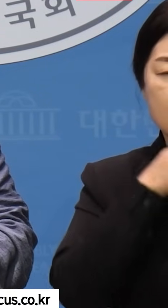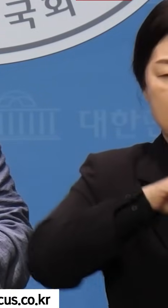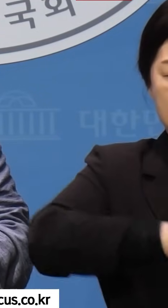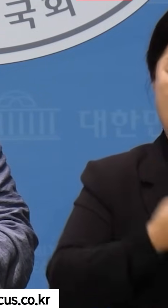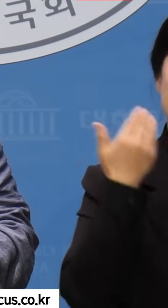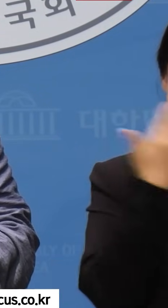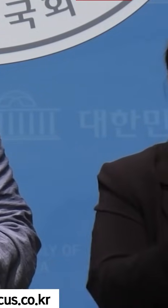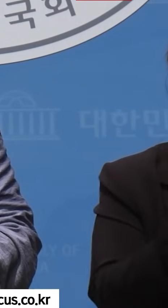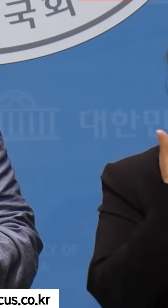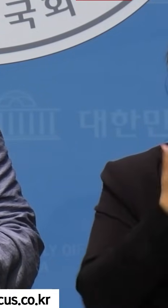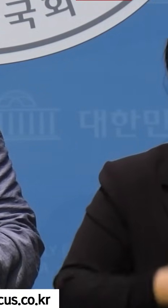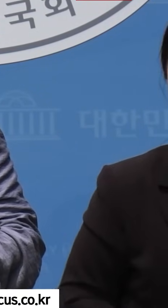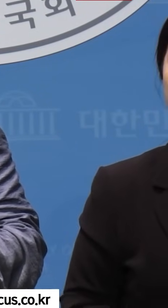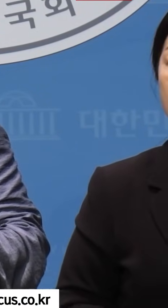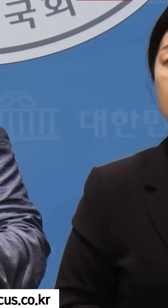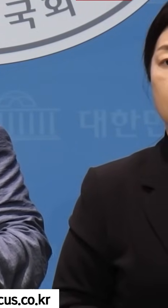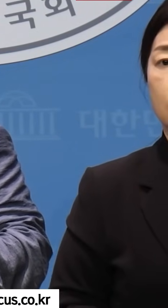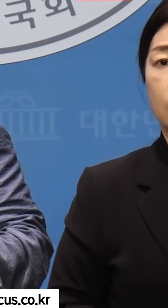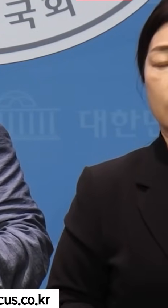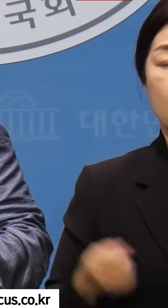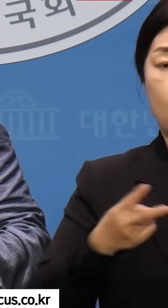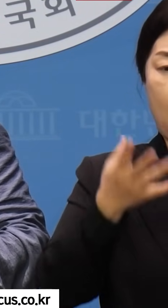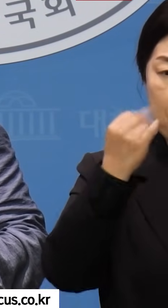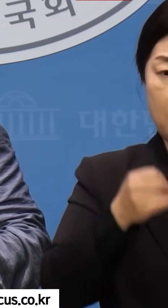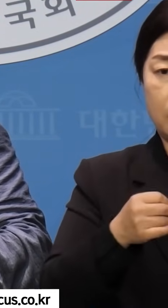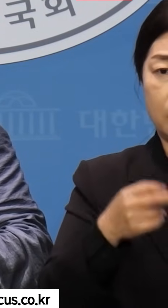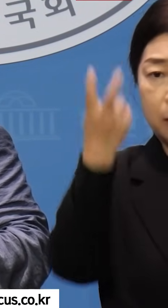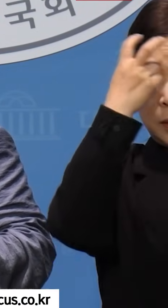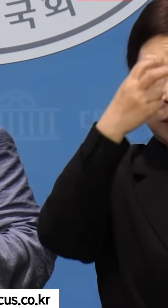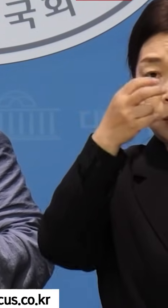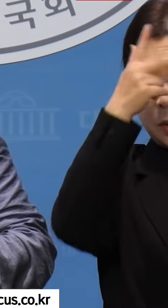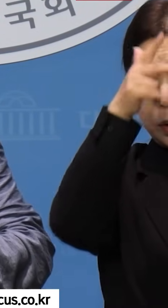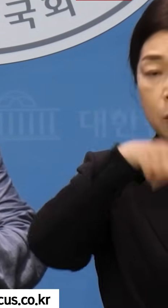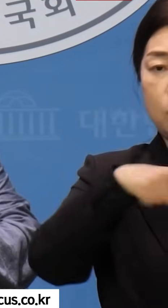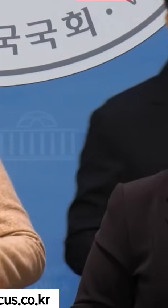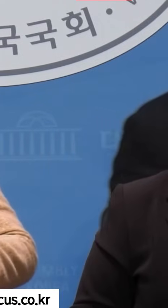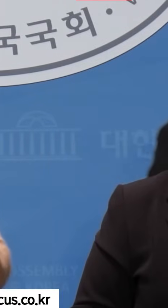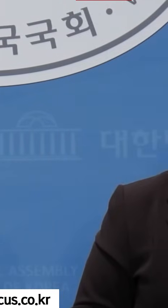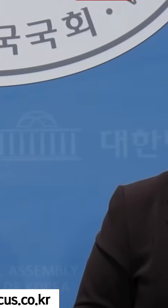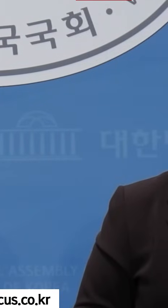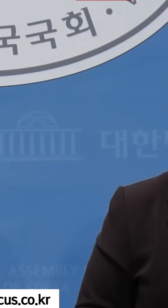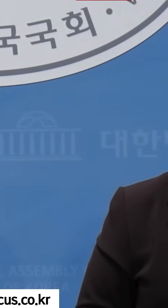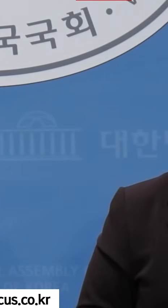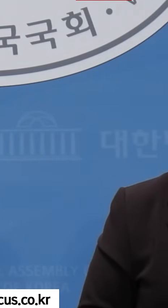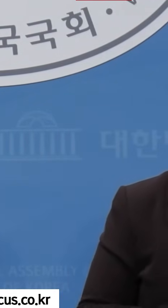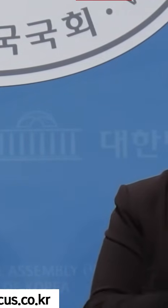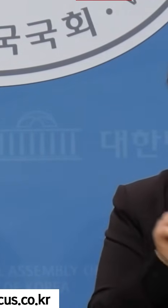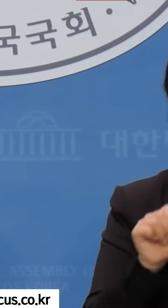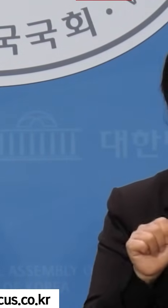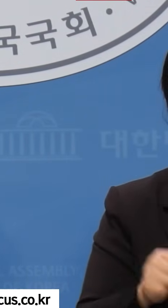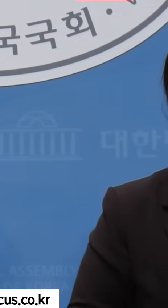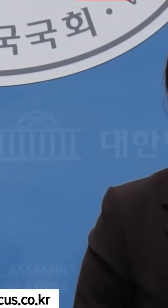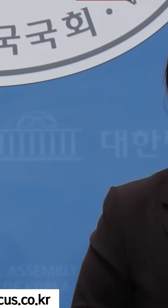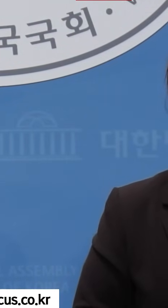저는 많은 정치검찰들이 감옥에 간다고 확신합니다. 이상입니다. 네, 안녕하세요.